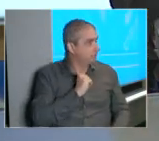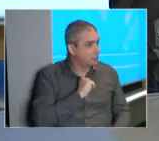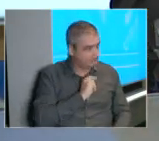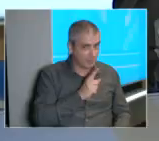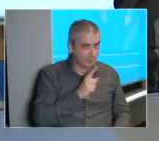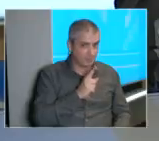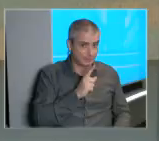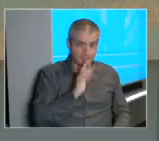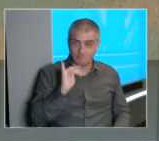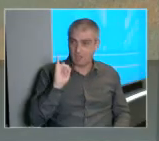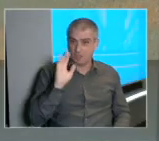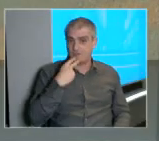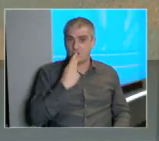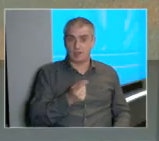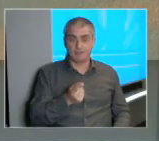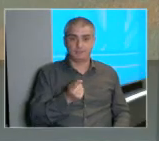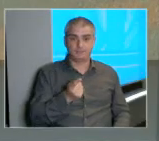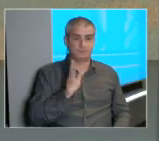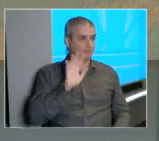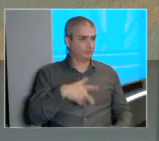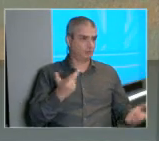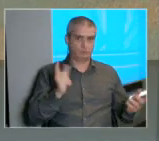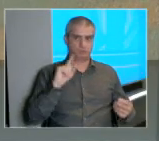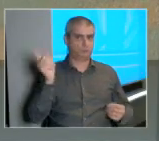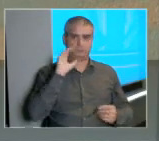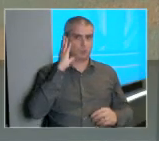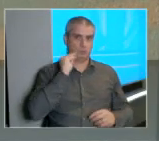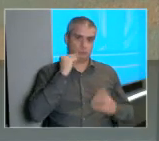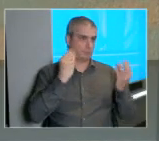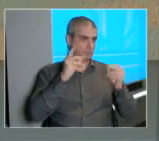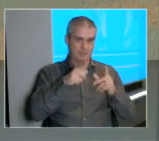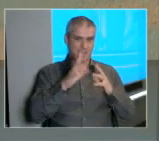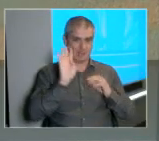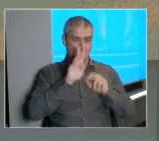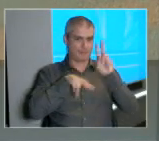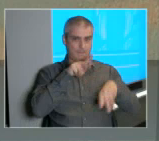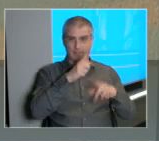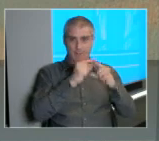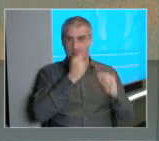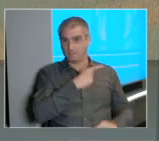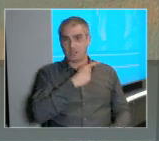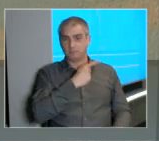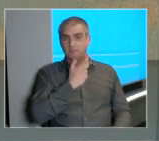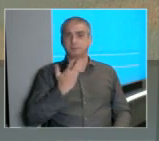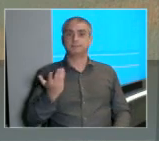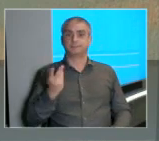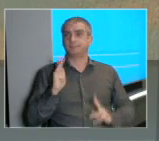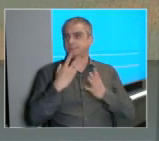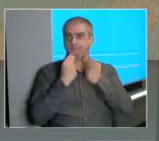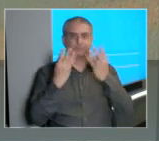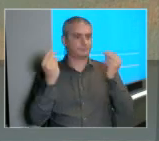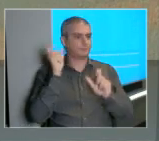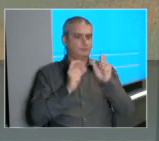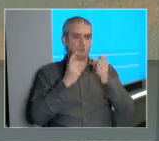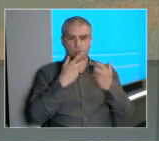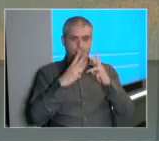ימים. דינה, ואולי יעקב יוכל להתייחס לזה, למרות חוסר סביעות הרצון של רבים מהטיפול של נתניהו בעזה, יש שם הרבה מאוד